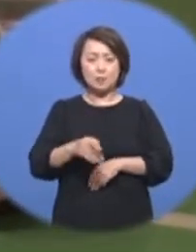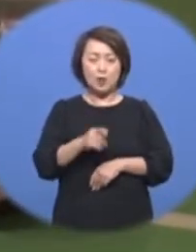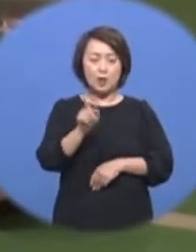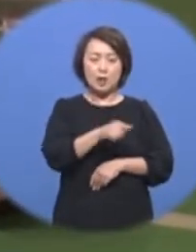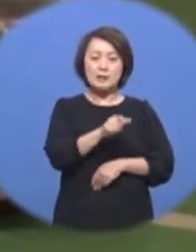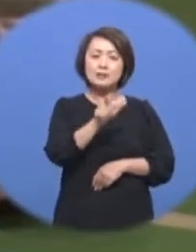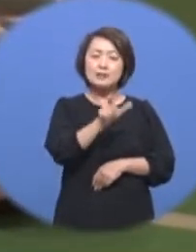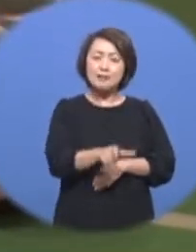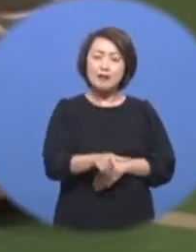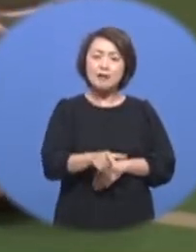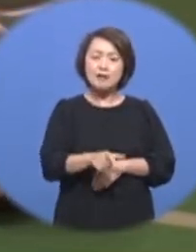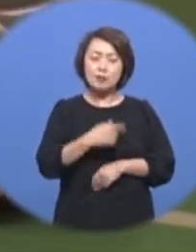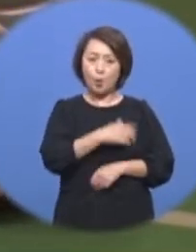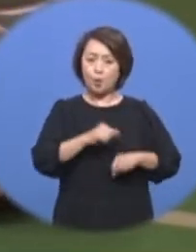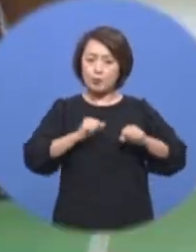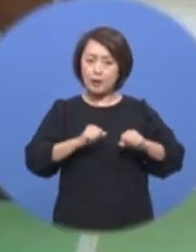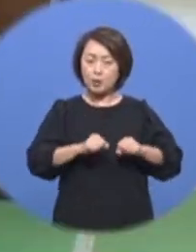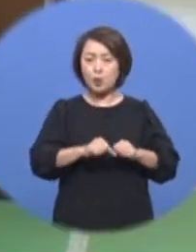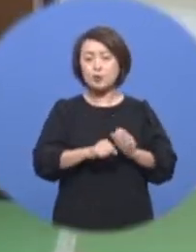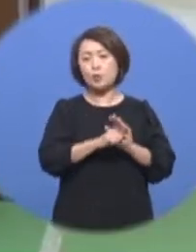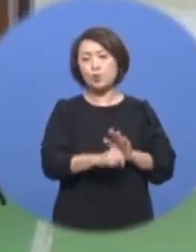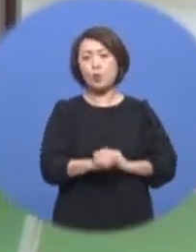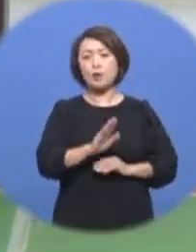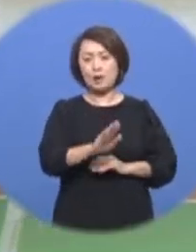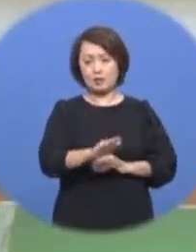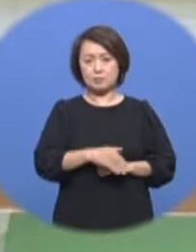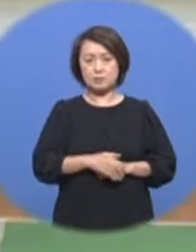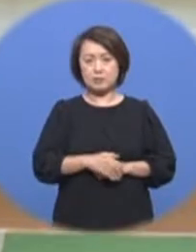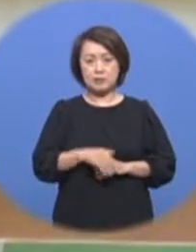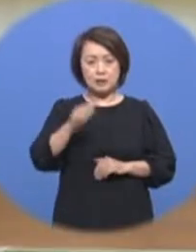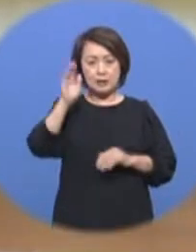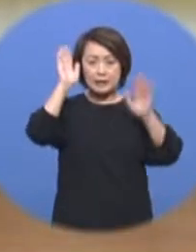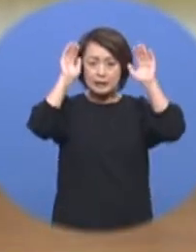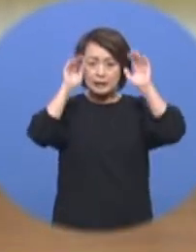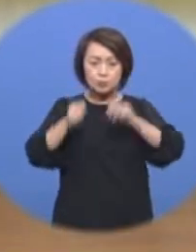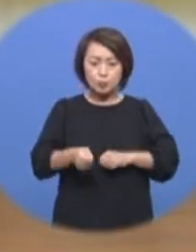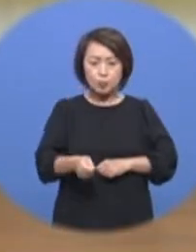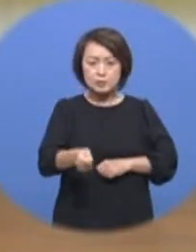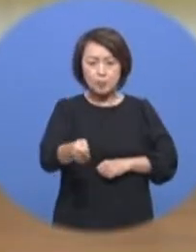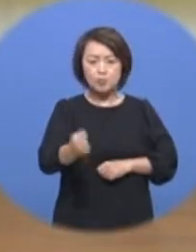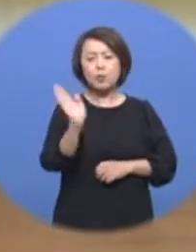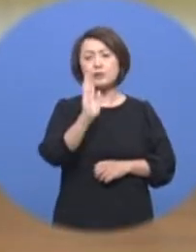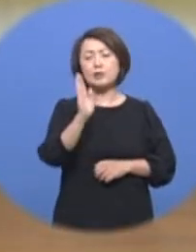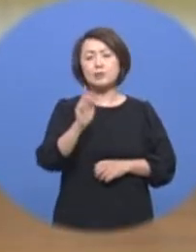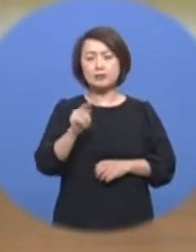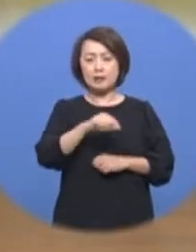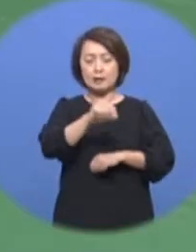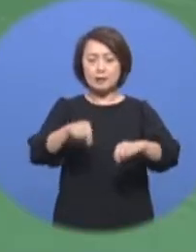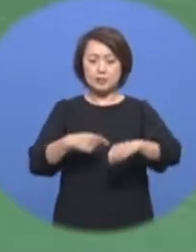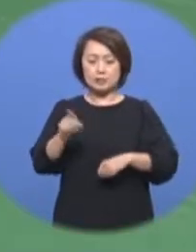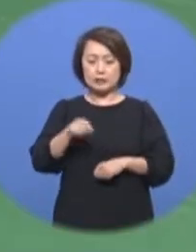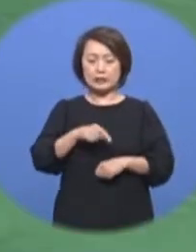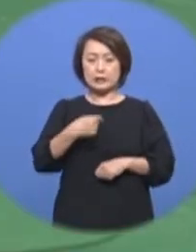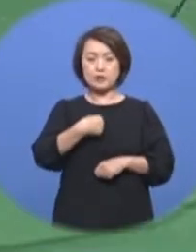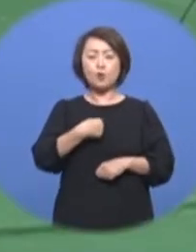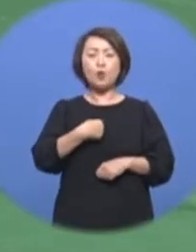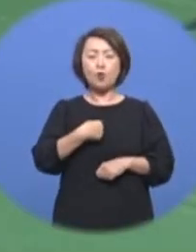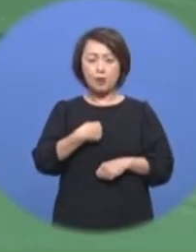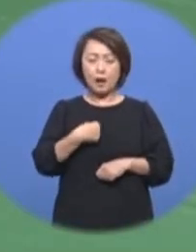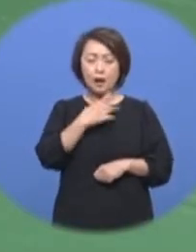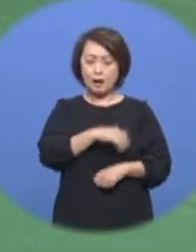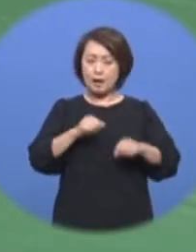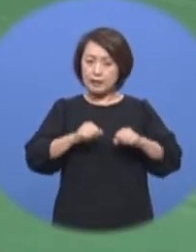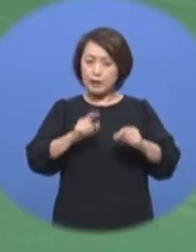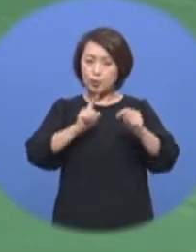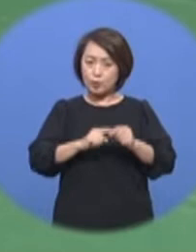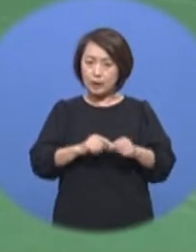康にいいんです。ですから犬を連れてってるんじゃなくって、人がワンちゃんに健康のためにお